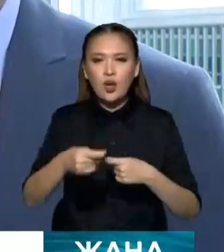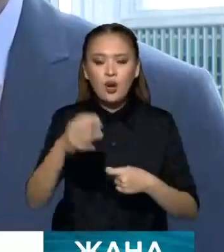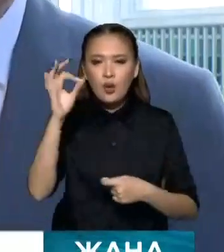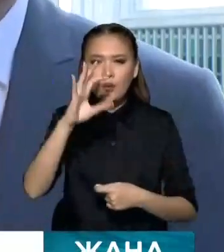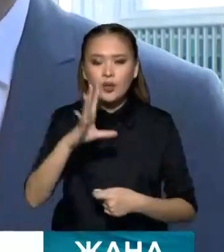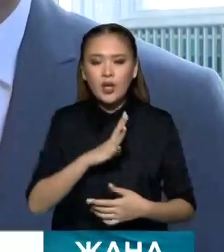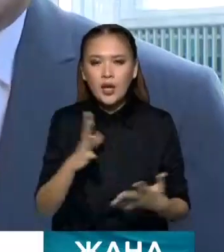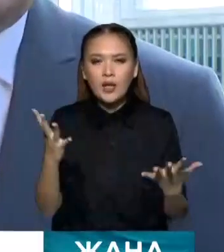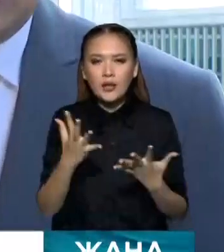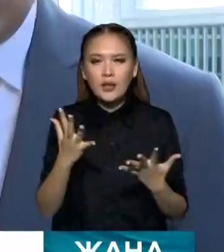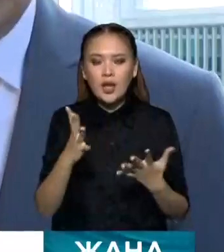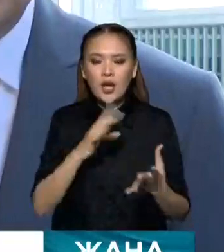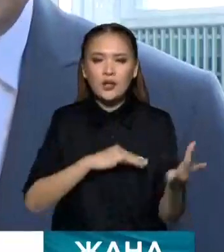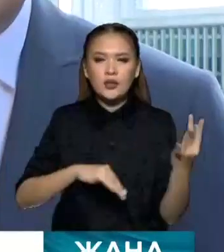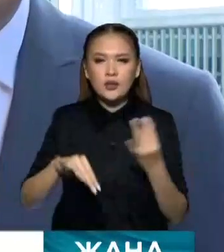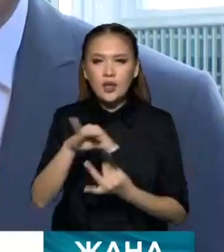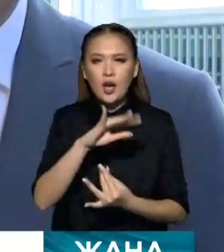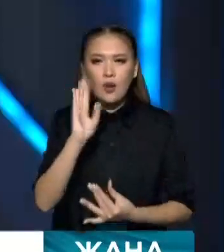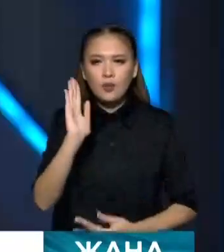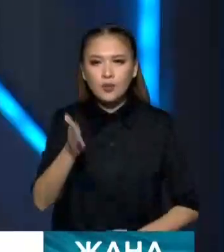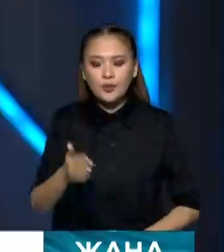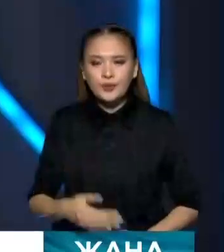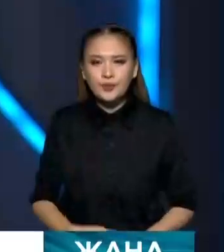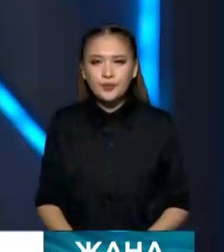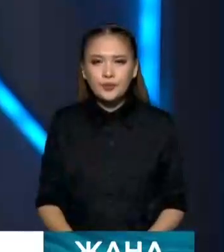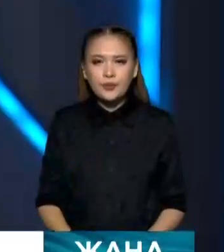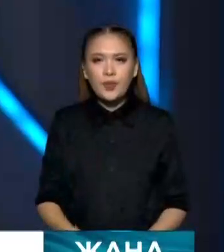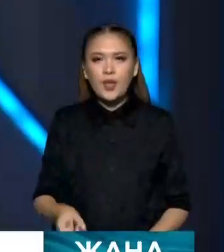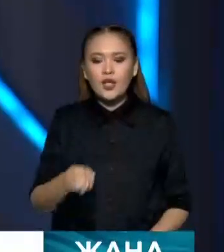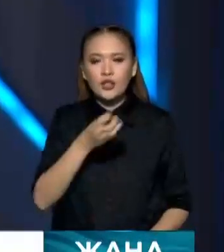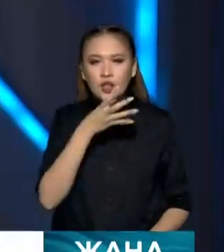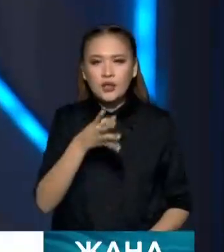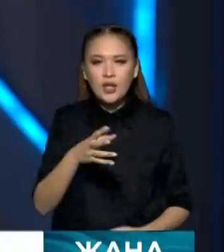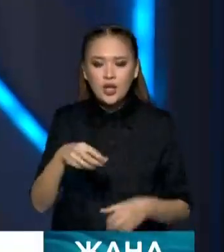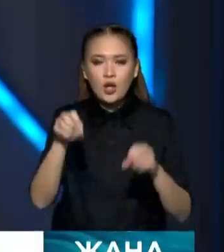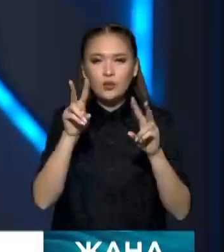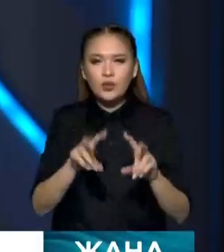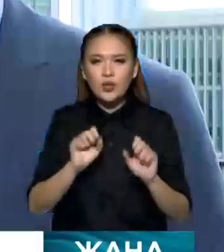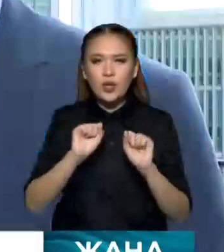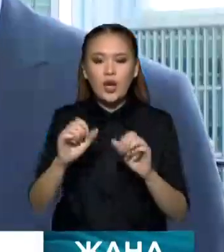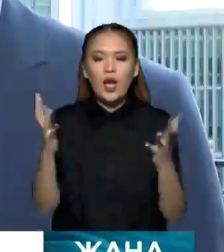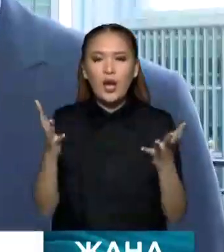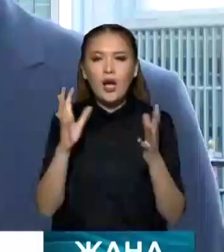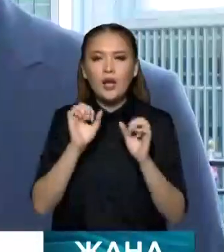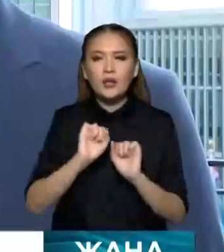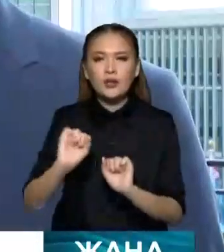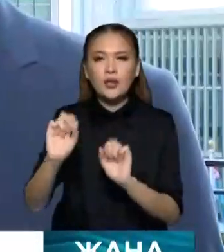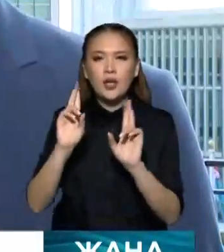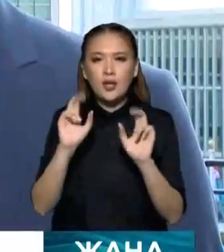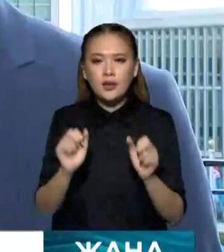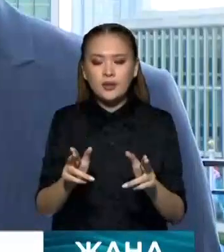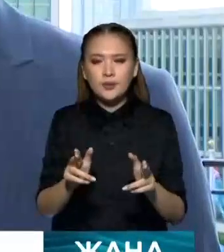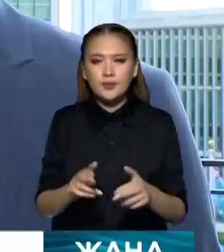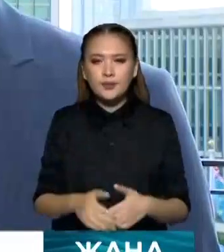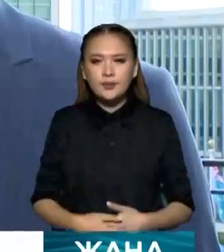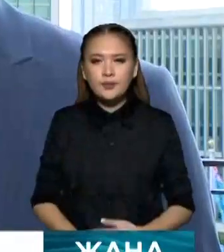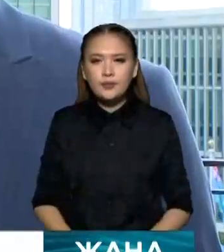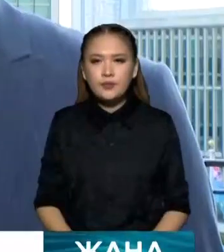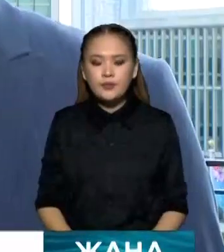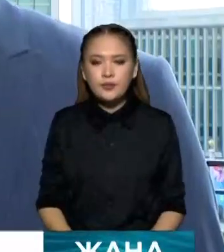алу негізгі талқыға арқау болмақ. Жақсы. Тілеген, қауіпсіздік шаралары қалай сақталған? Соған тоқталсаңыз.